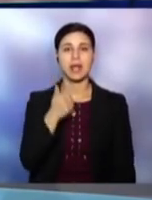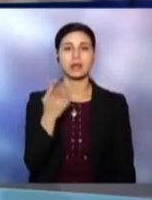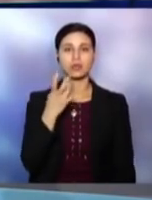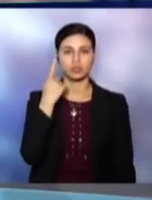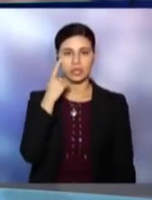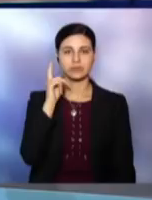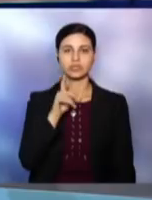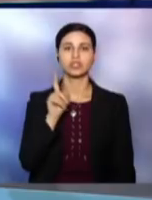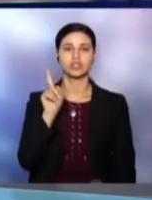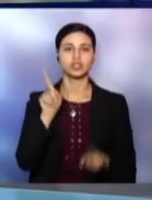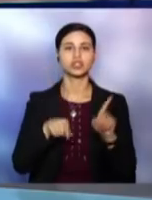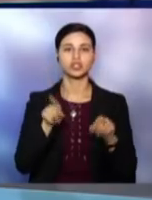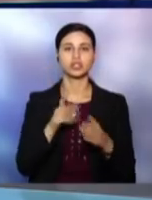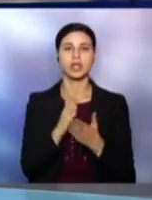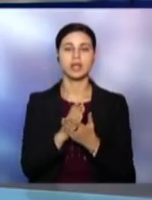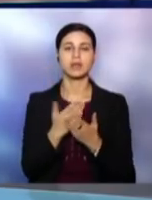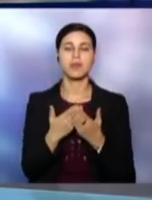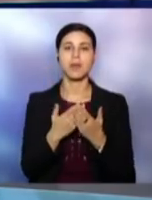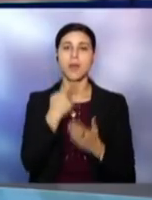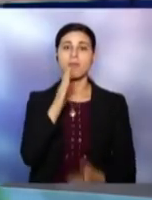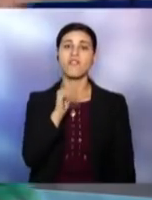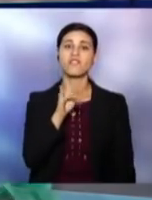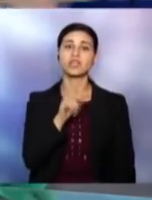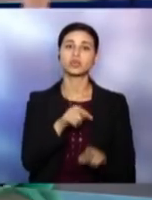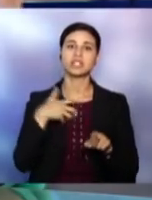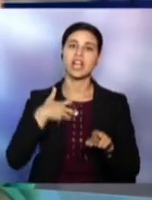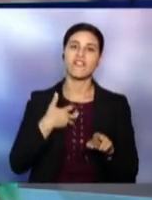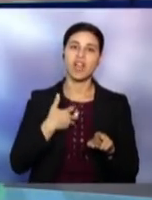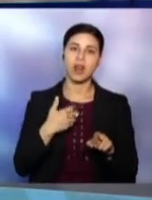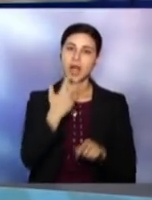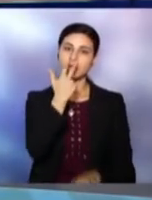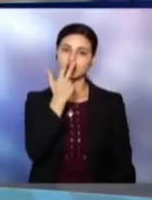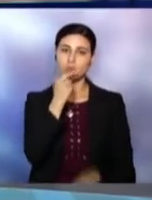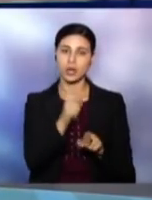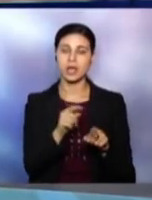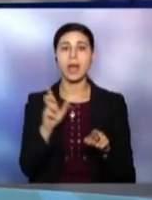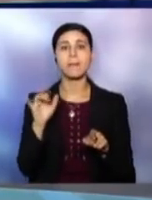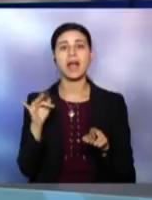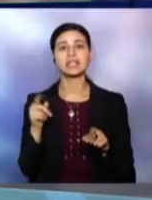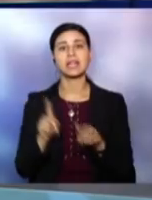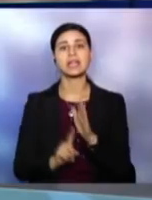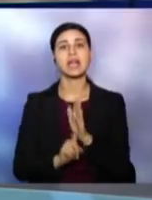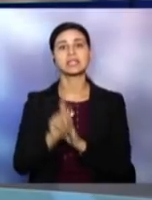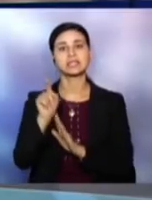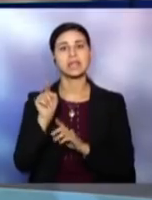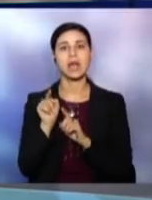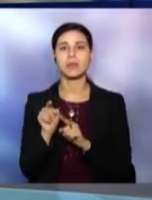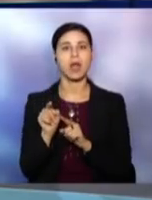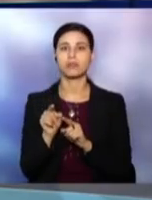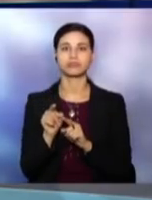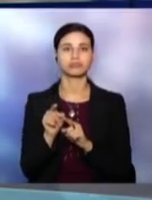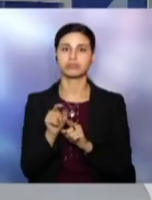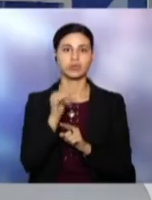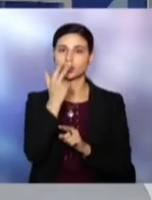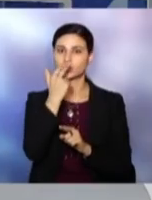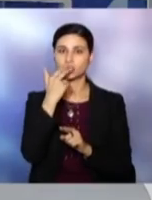ანუ ხშირად არის, რომ აი ლაპარაკობენ, რომ ვირუსული ინფექცია ხვლა, რინორეა, ბაქტერიული ფარინგიტი იწყება, არც ერთი არ არის. არც ურდო